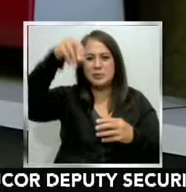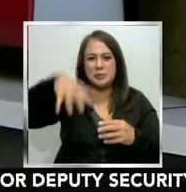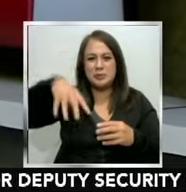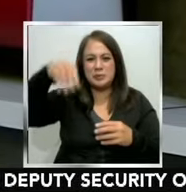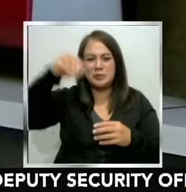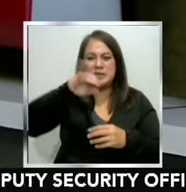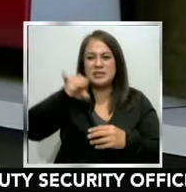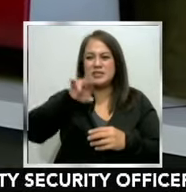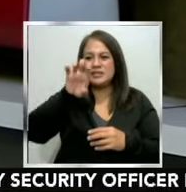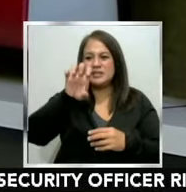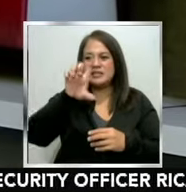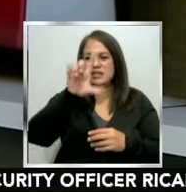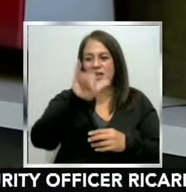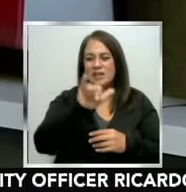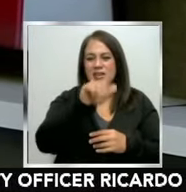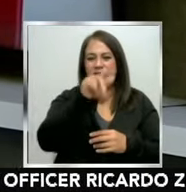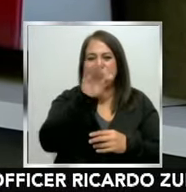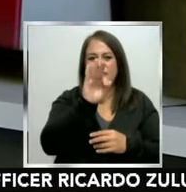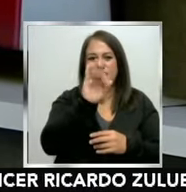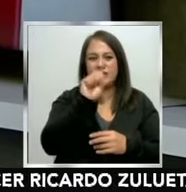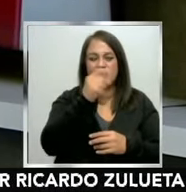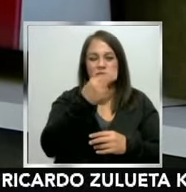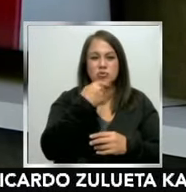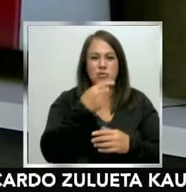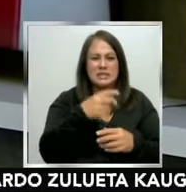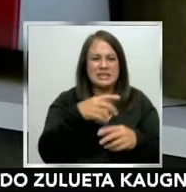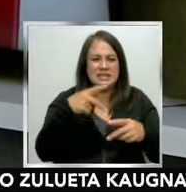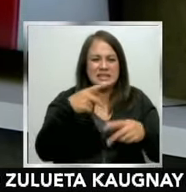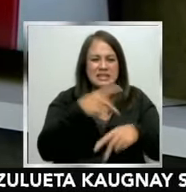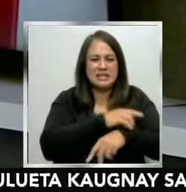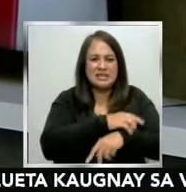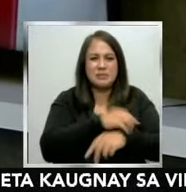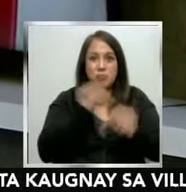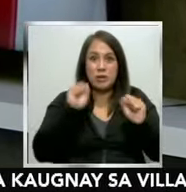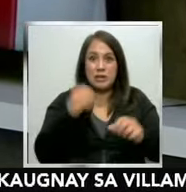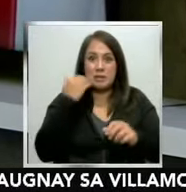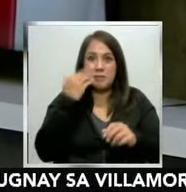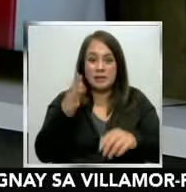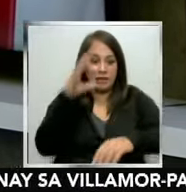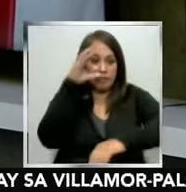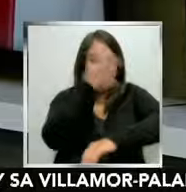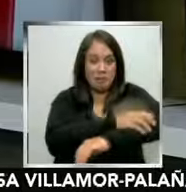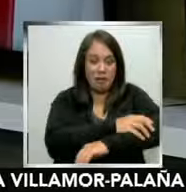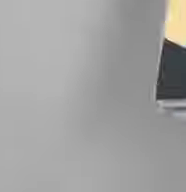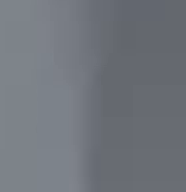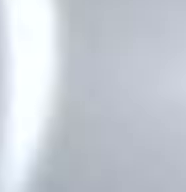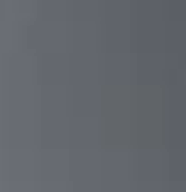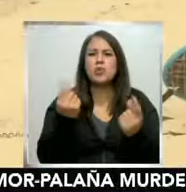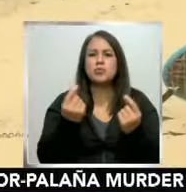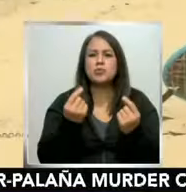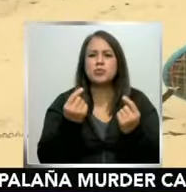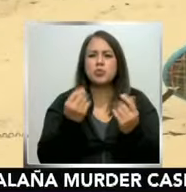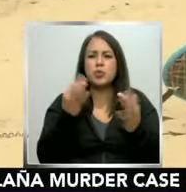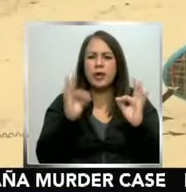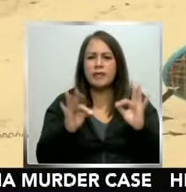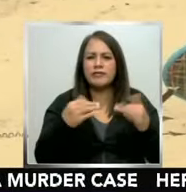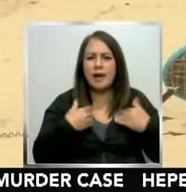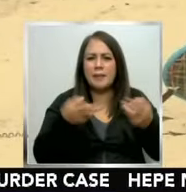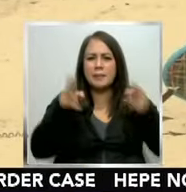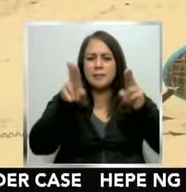may nakamamatay pa ang mga pwedeng lunas pag nadikitan. Alamin natin sa pagtutok ni Marie Zumali.